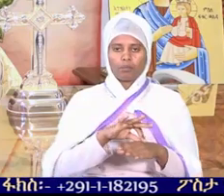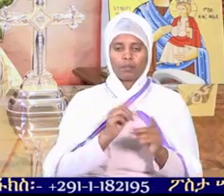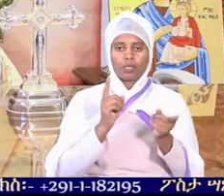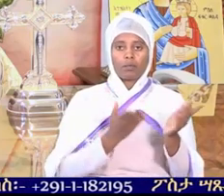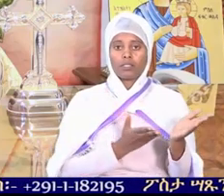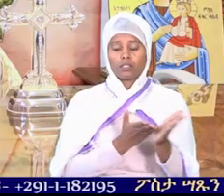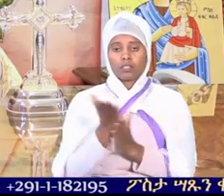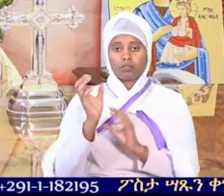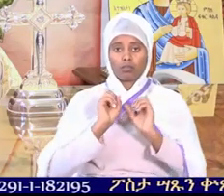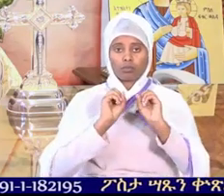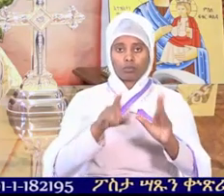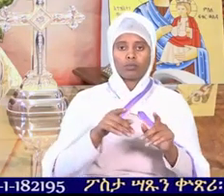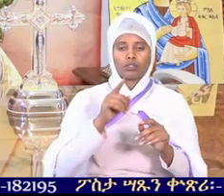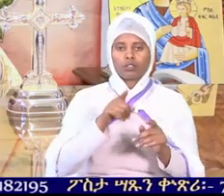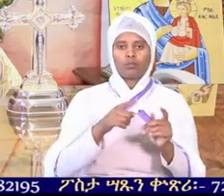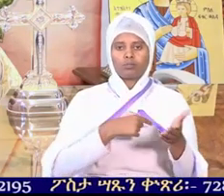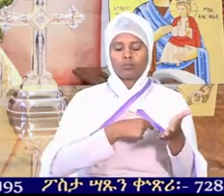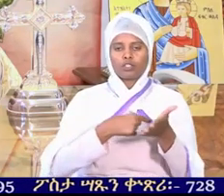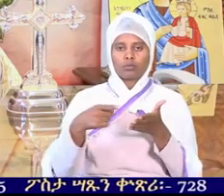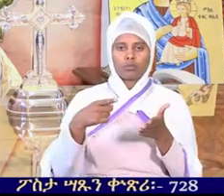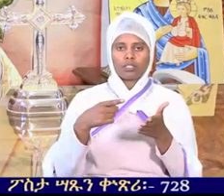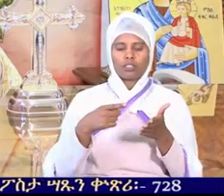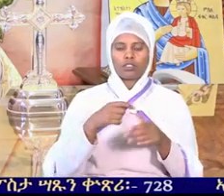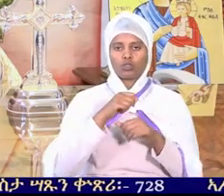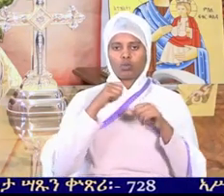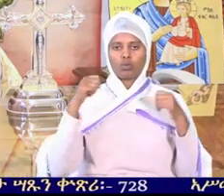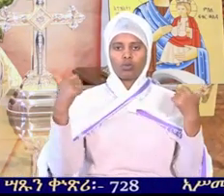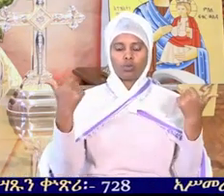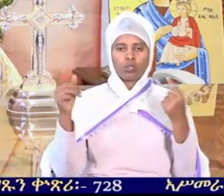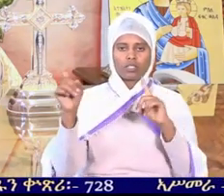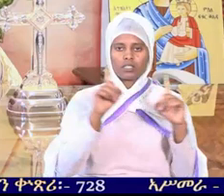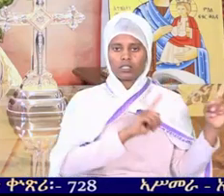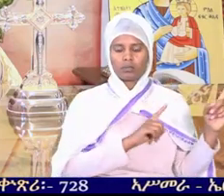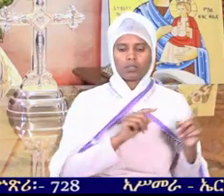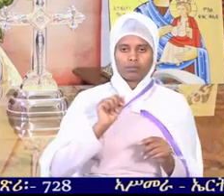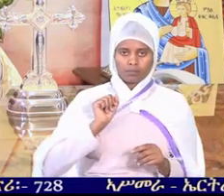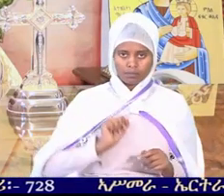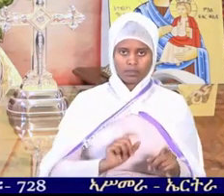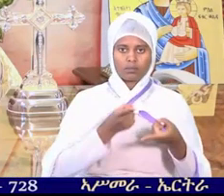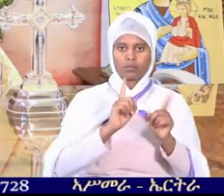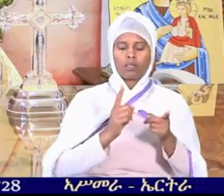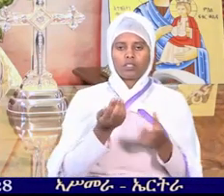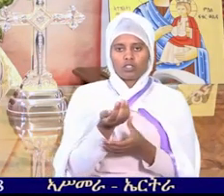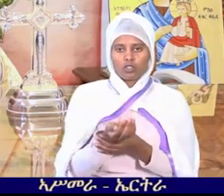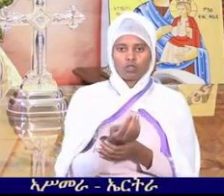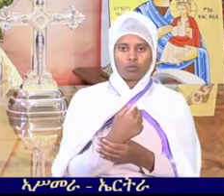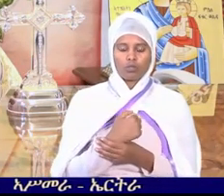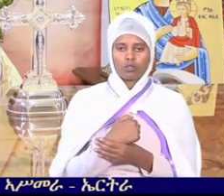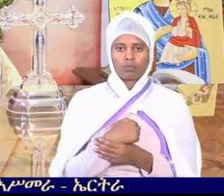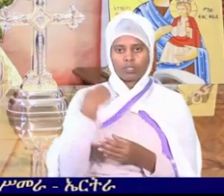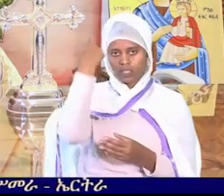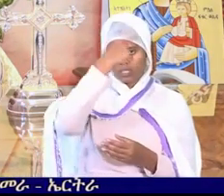ሕማም እንዘሰደድኩ እዞም ብስመይ ዝተሰሚዩ ህዝበይ ትሕት ኢሎም